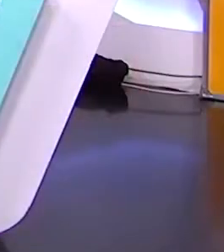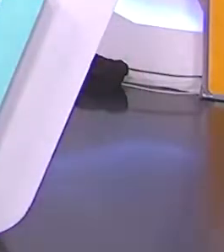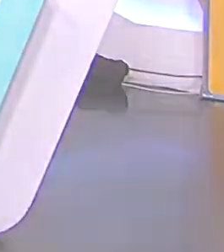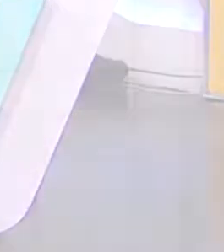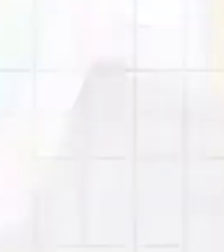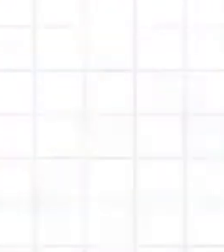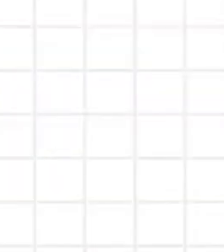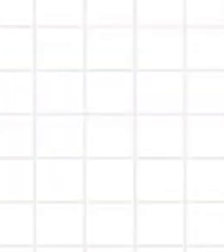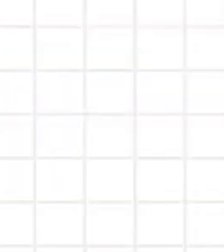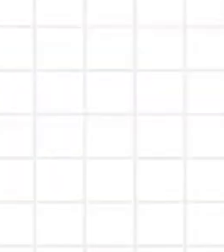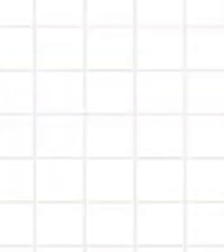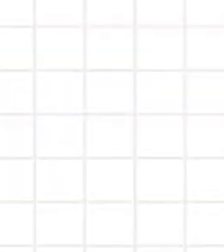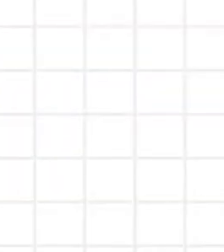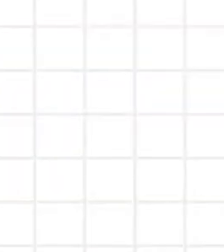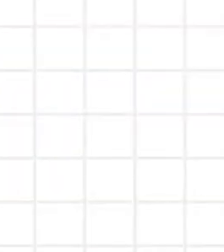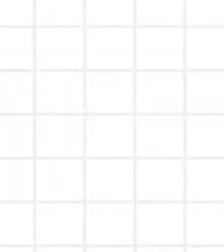hai hai